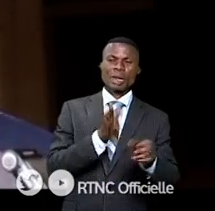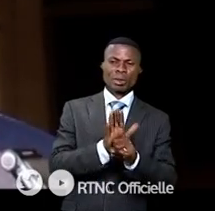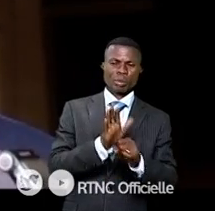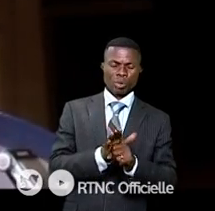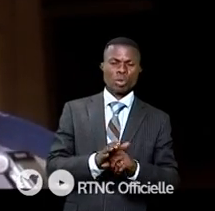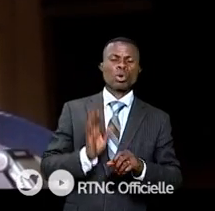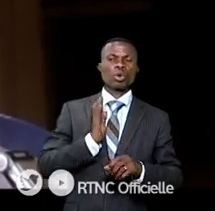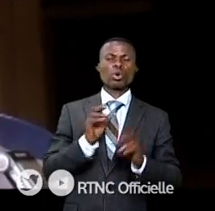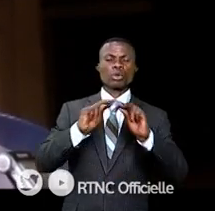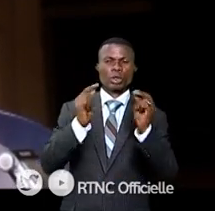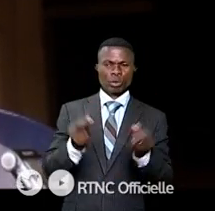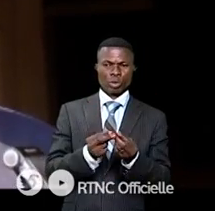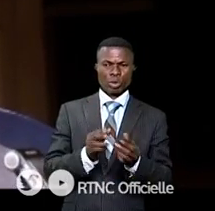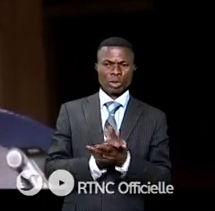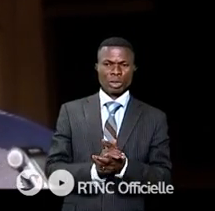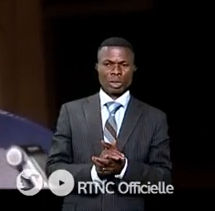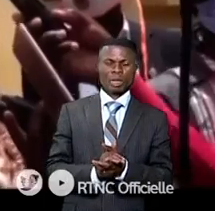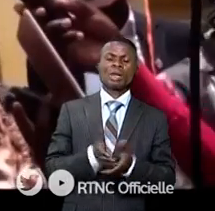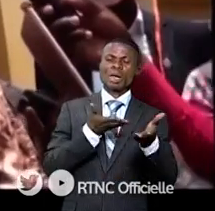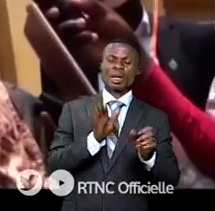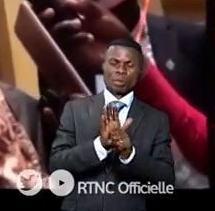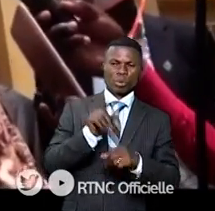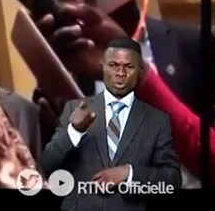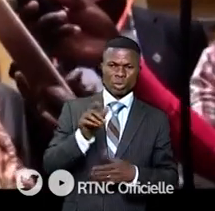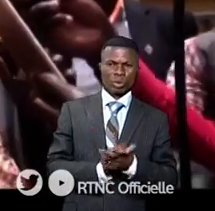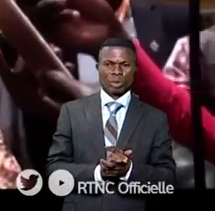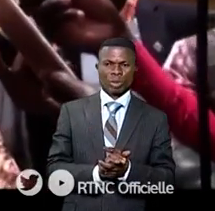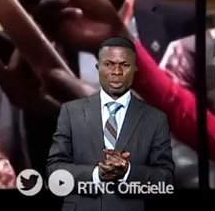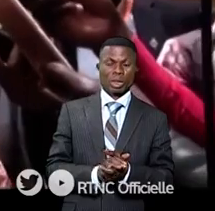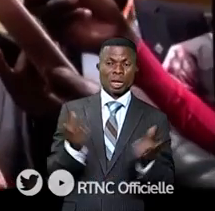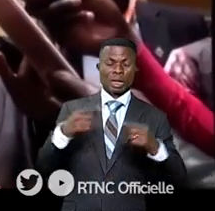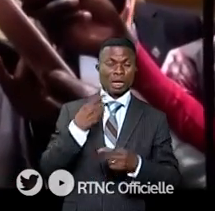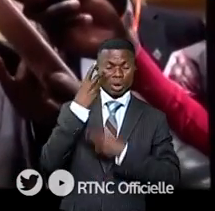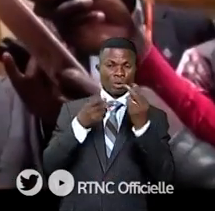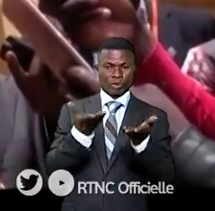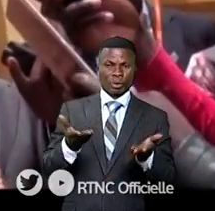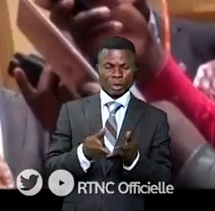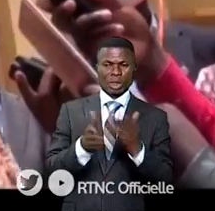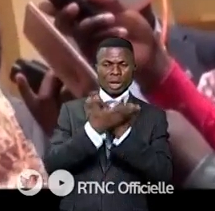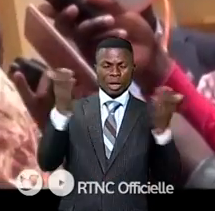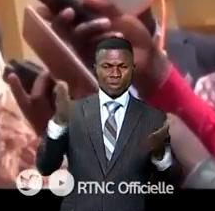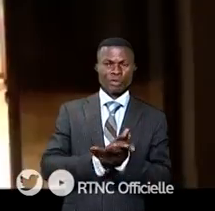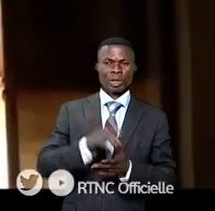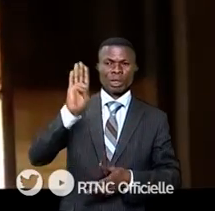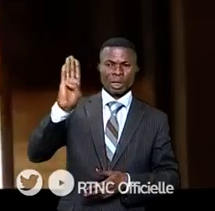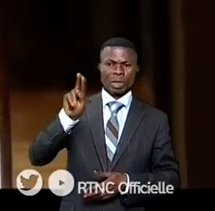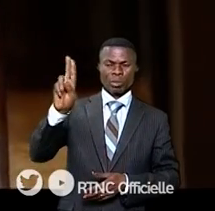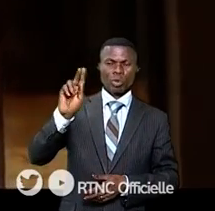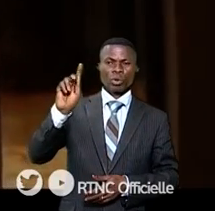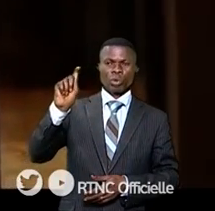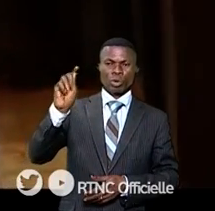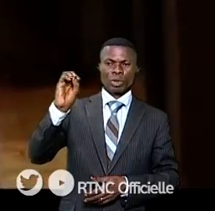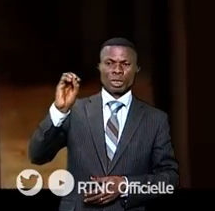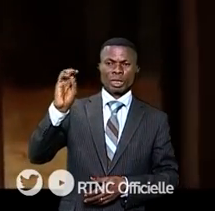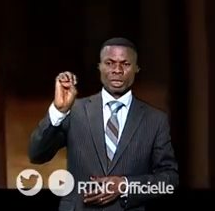FEC et la FEC l'accompagnait toujours. Rappelons que lors de son passage dans la ville de Butembo, Madame Filia Chipasa